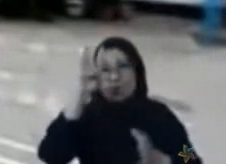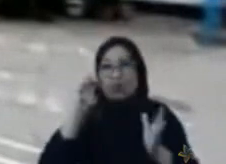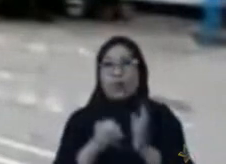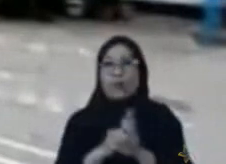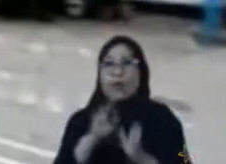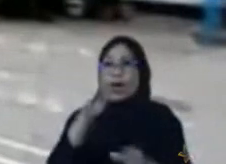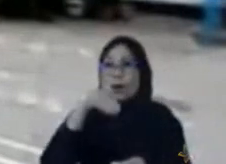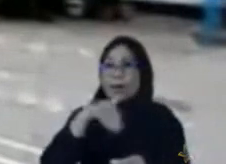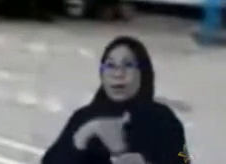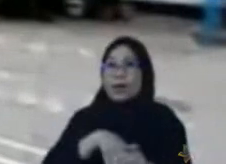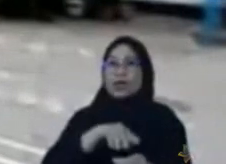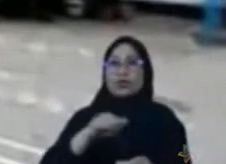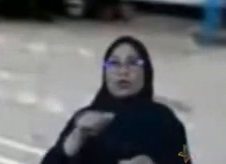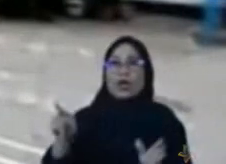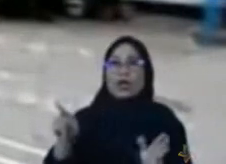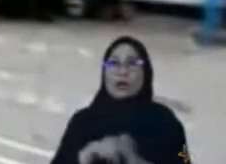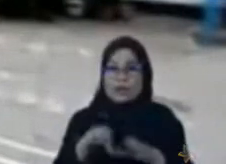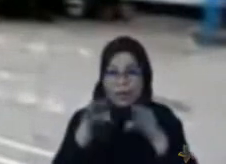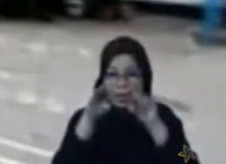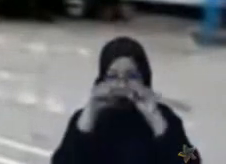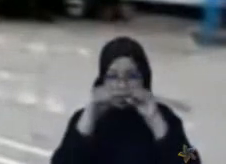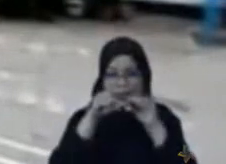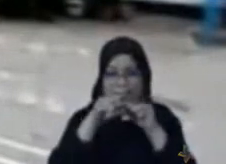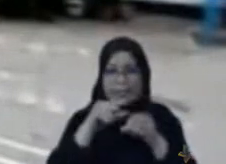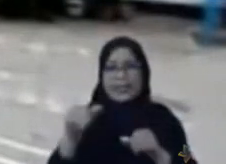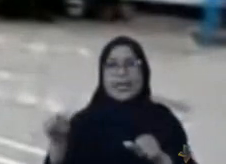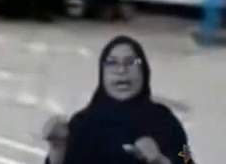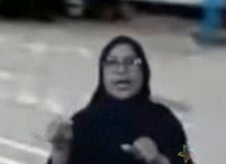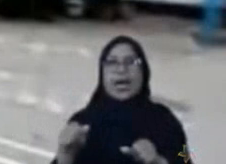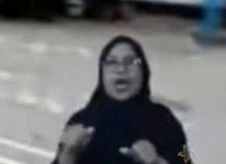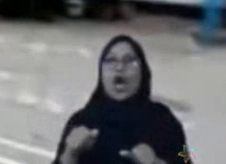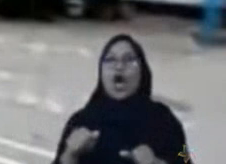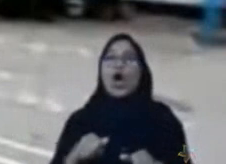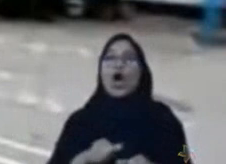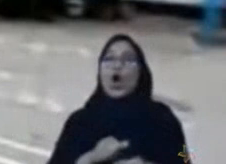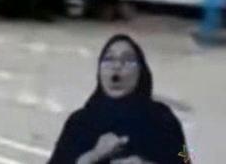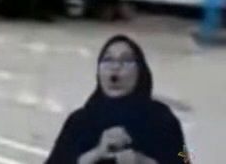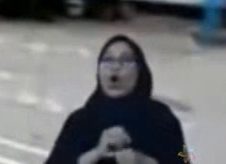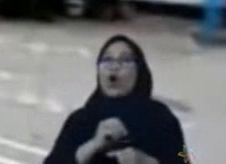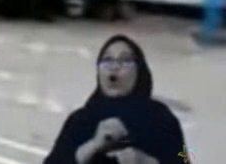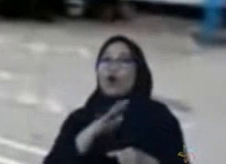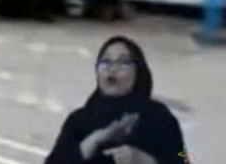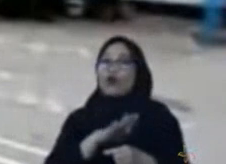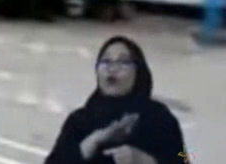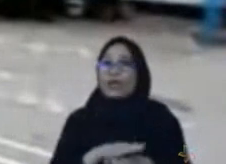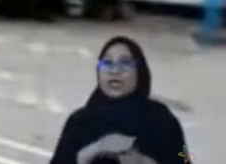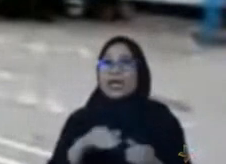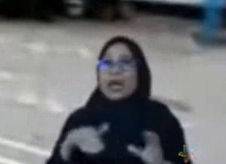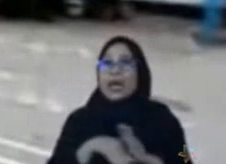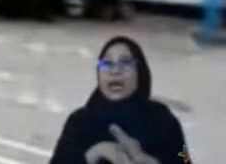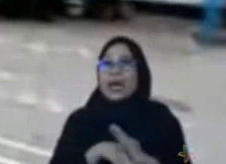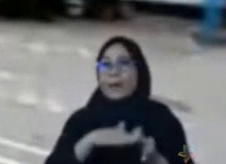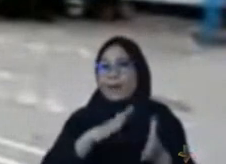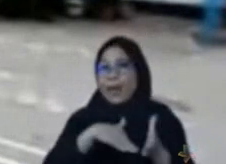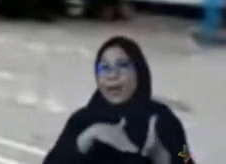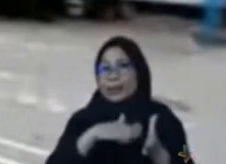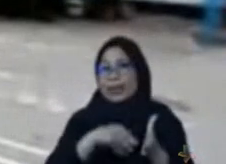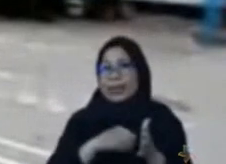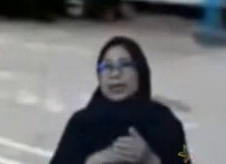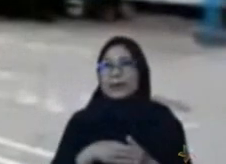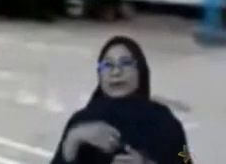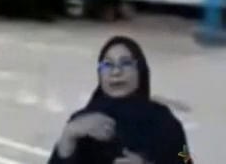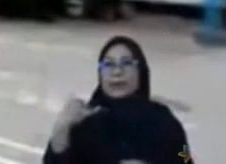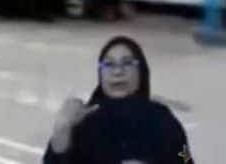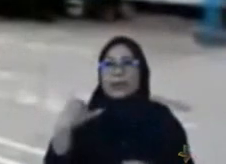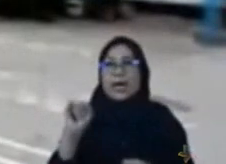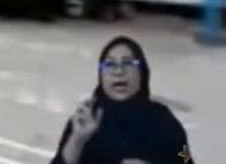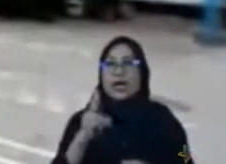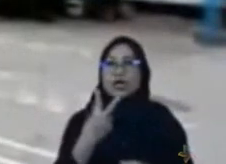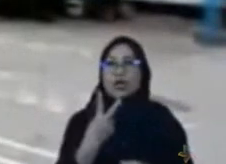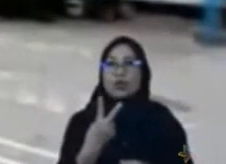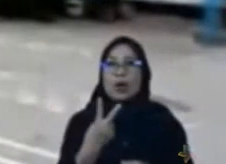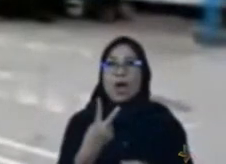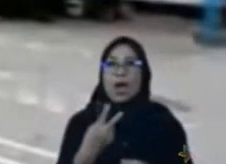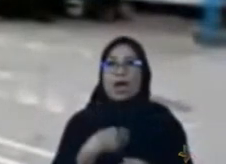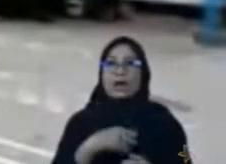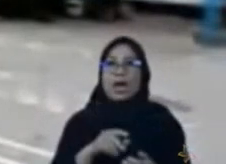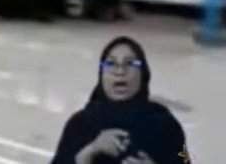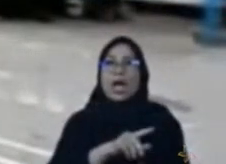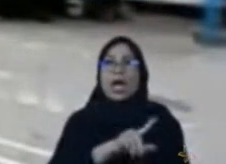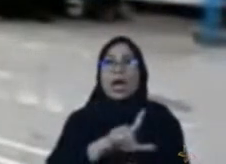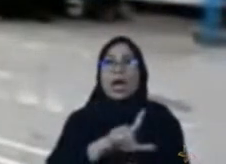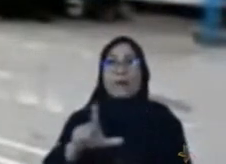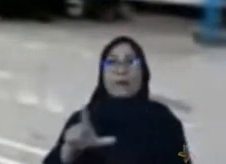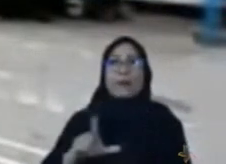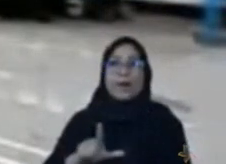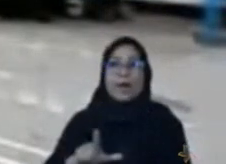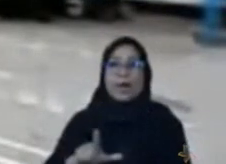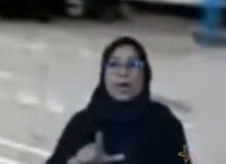memasukkan pendidikan pencegahan COVID itu dalam pembelajaran. Kemudian yang kedua itu tempat kami ada yang namanya lembar kegiatan